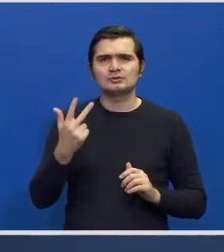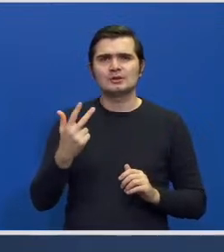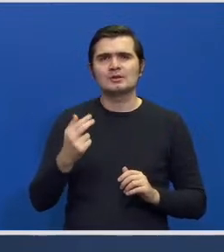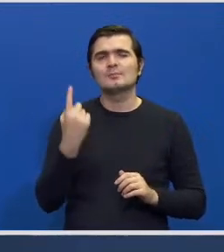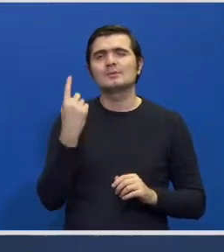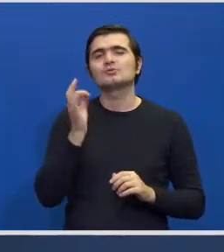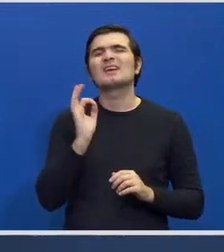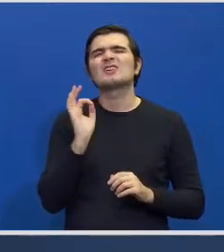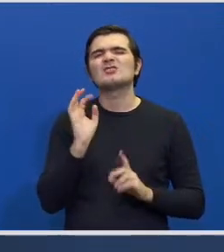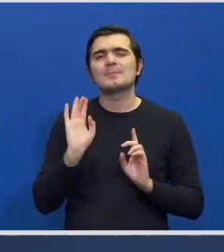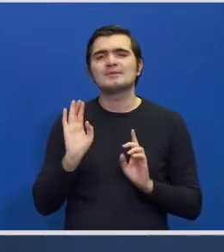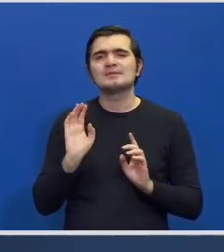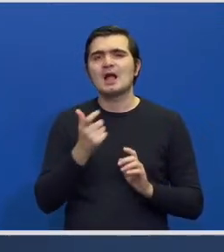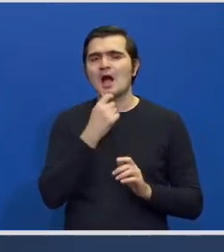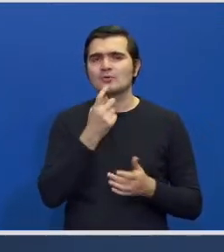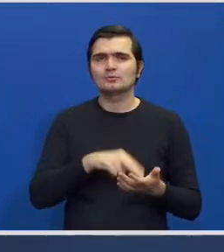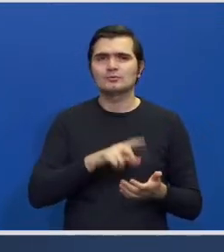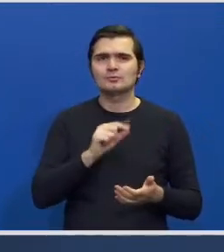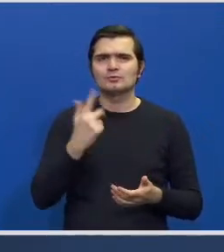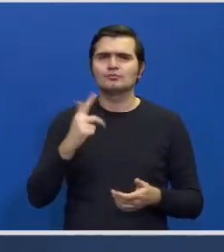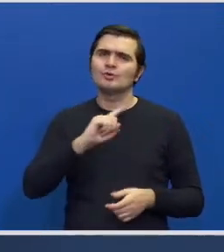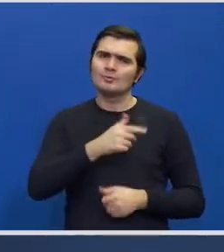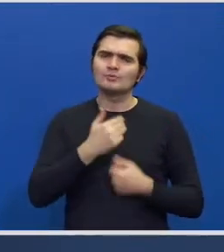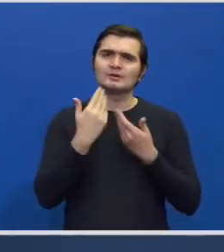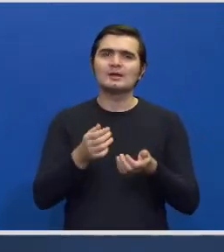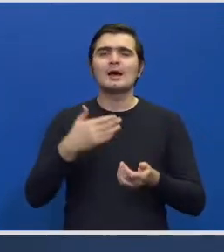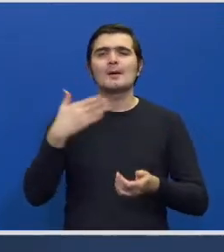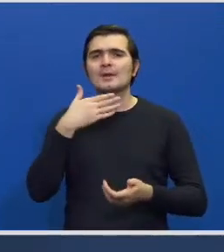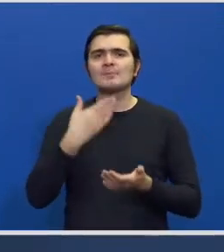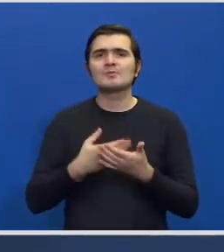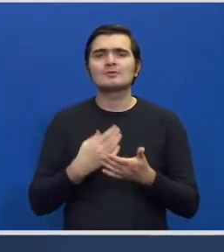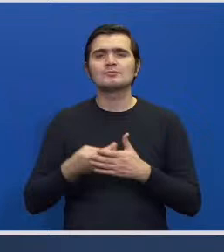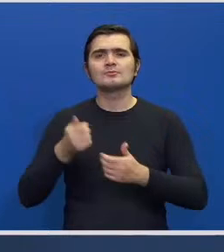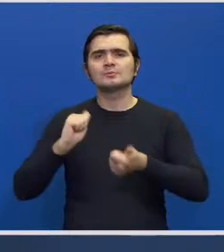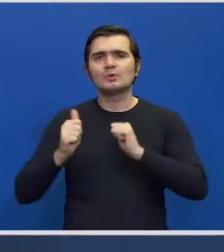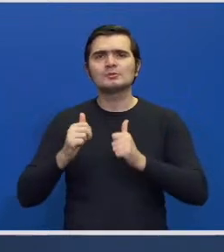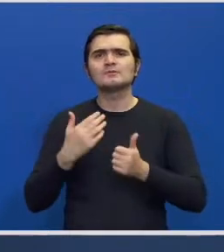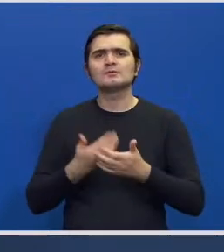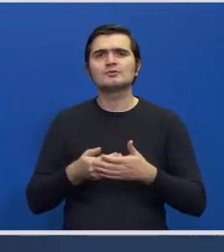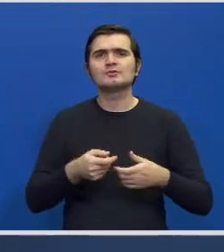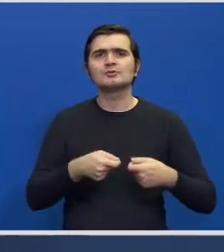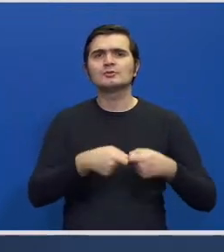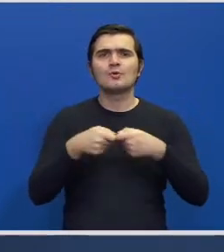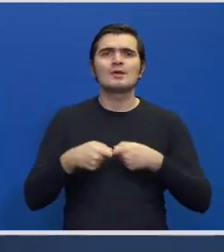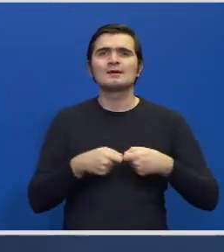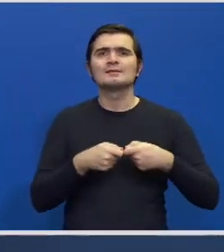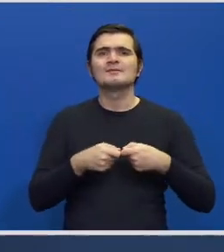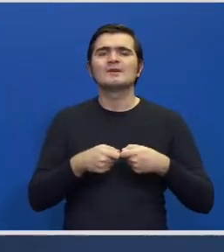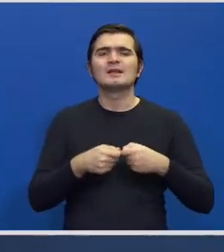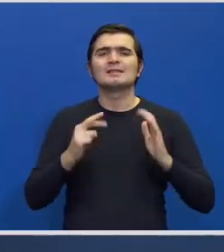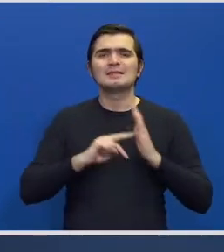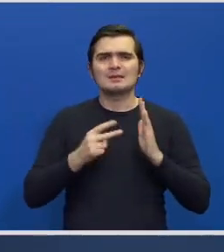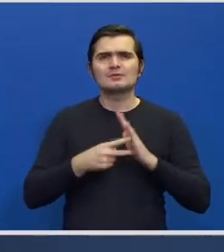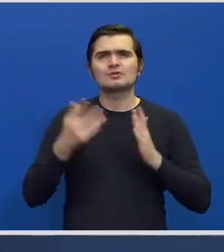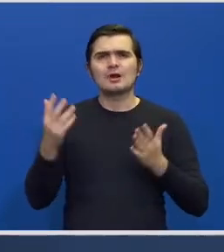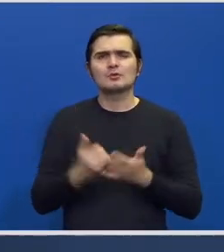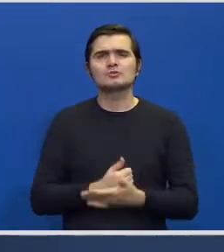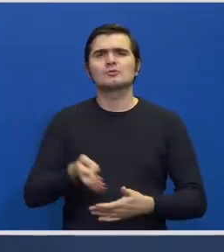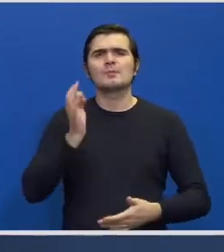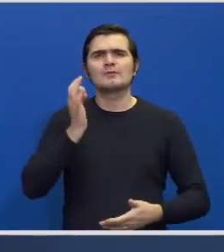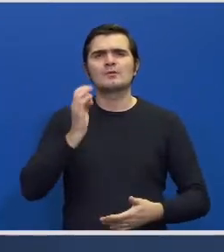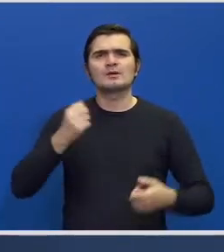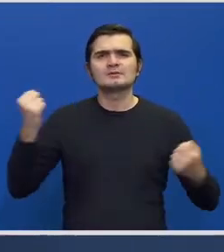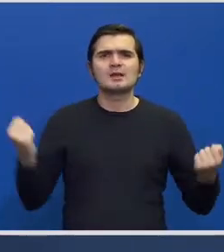numărul 153. Prin excepție, în anul 2023 se pot acorda premii pentru sportivii și colectivele tehnice care au